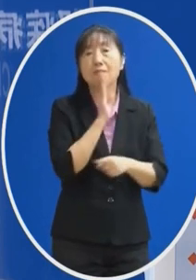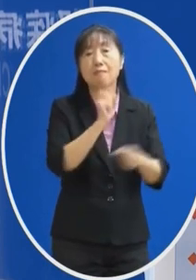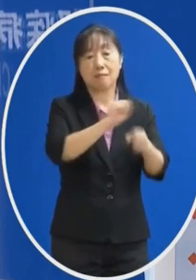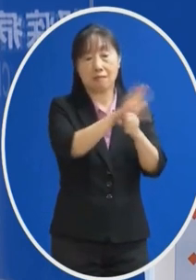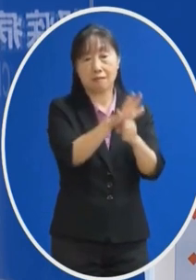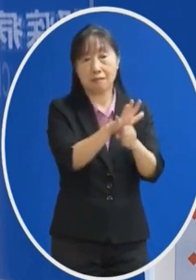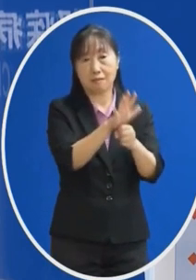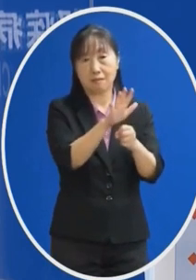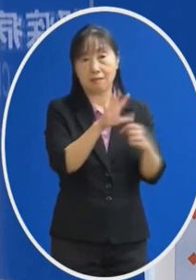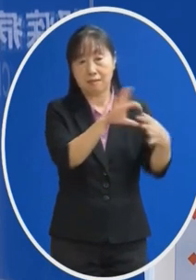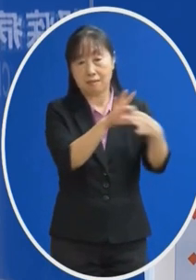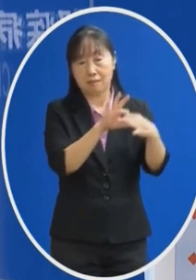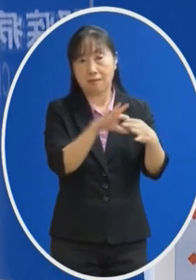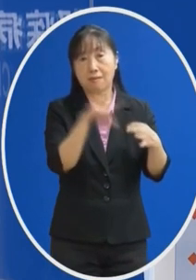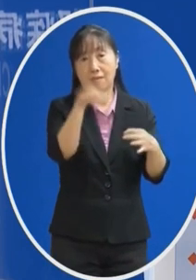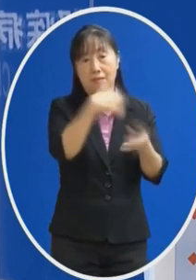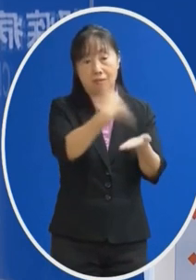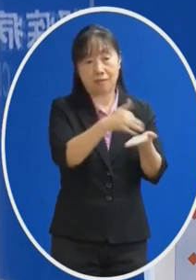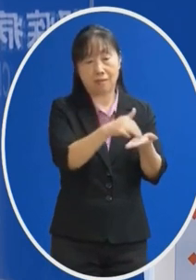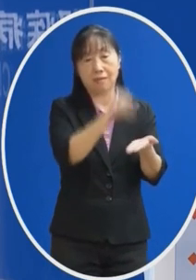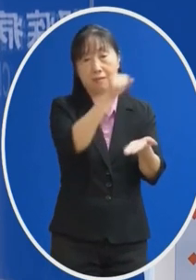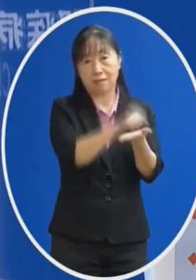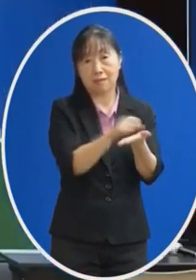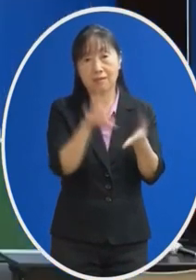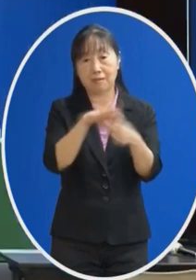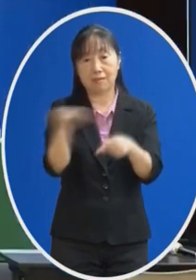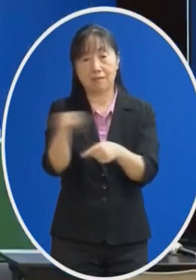会在数字上会有所落差。